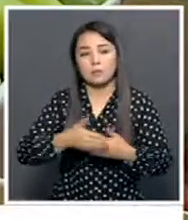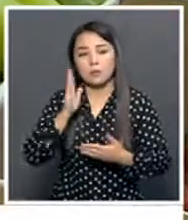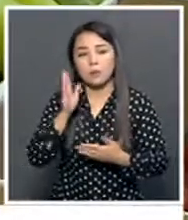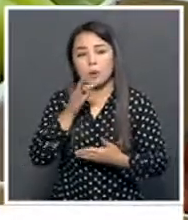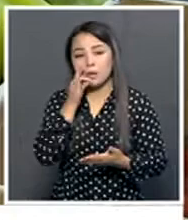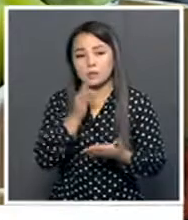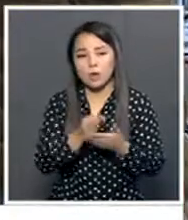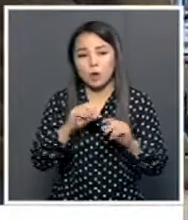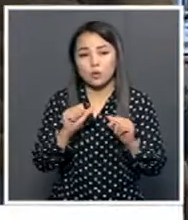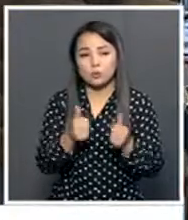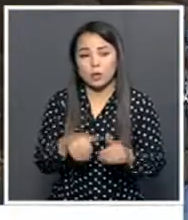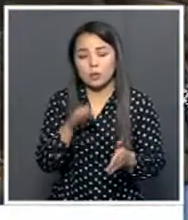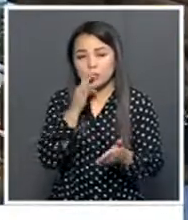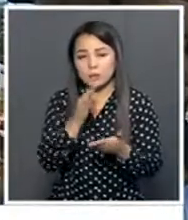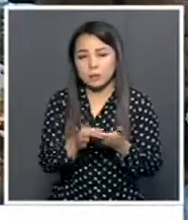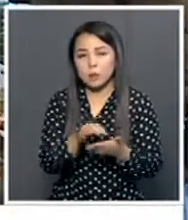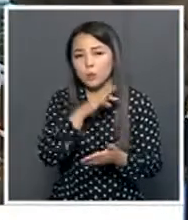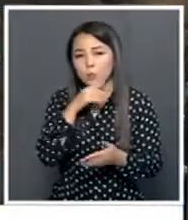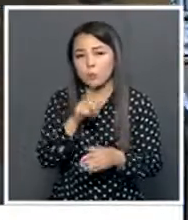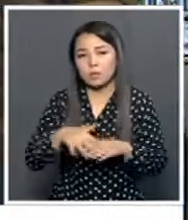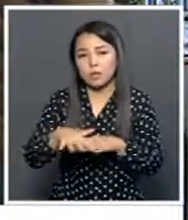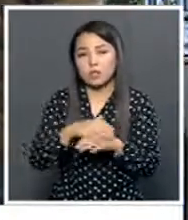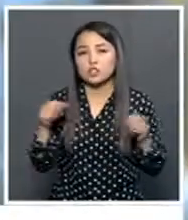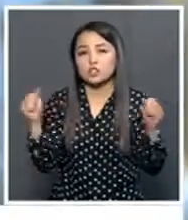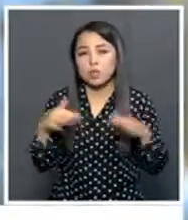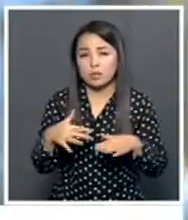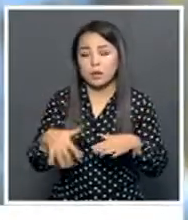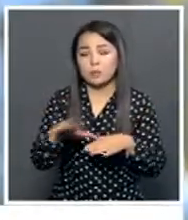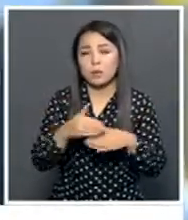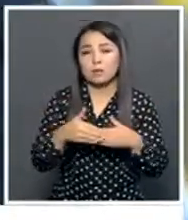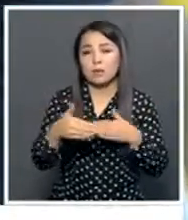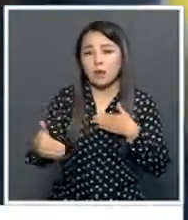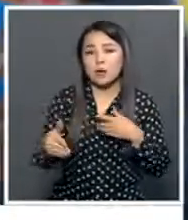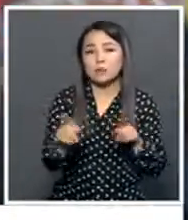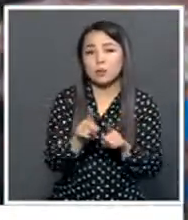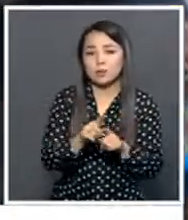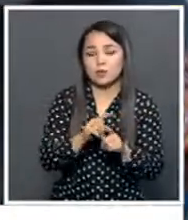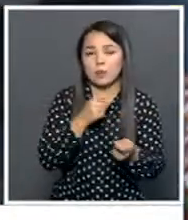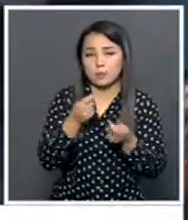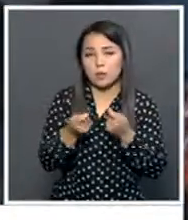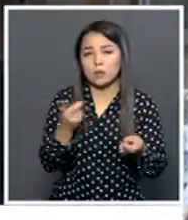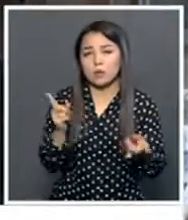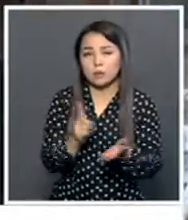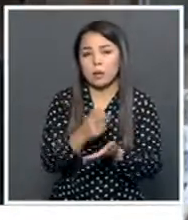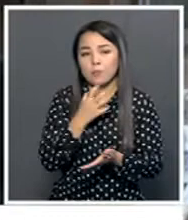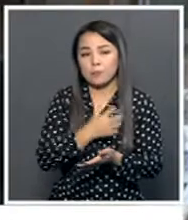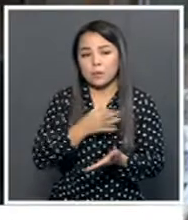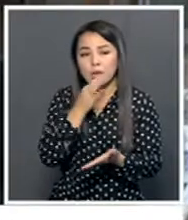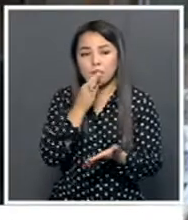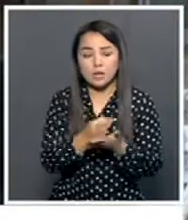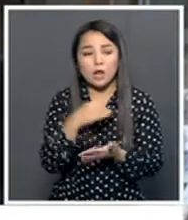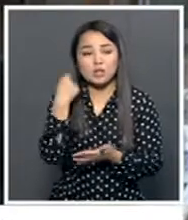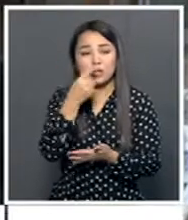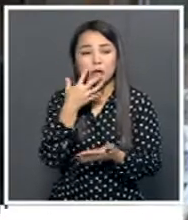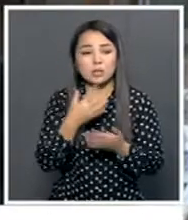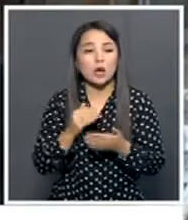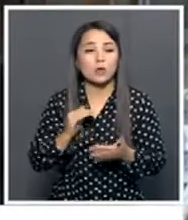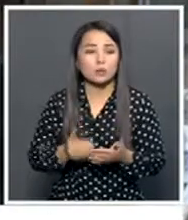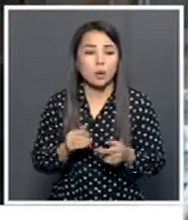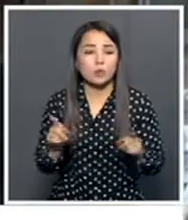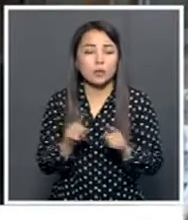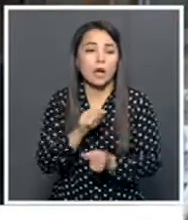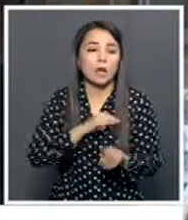рейд ұйымдастырушылары. Мысалы, көпшілік жиналатын орындарда ара қашықтық сақтау аса маңызды. Жеке тұлға болсын,